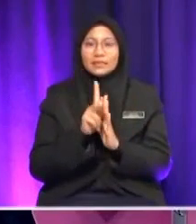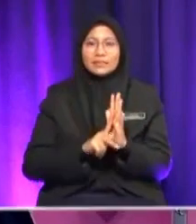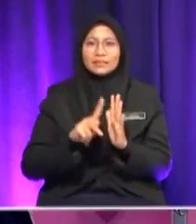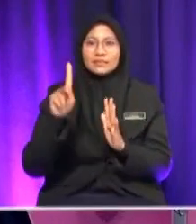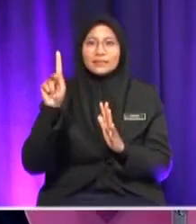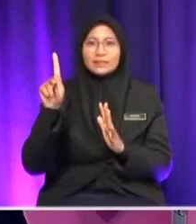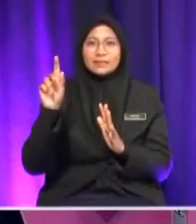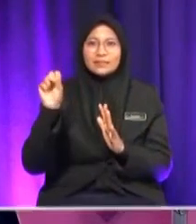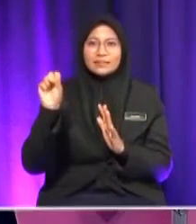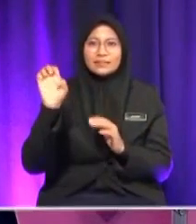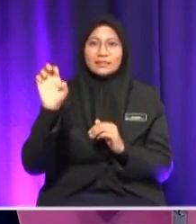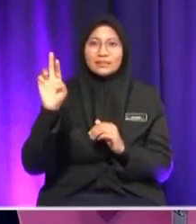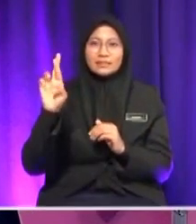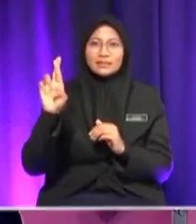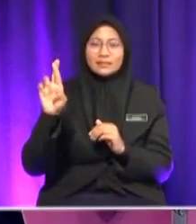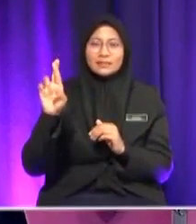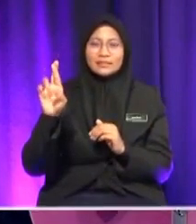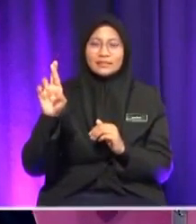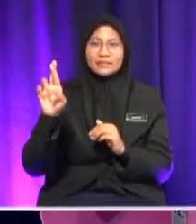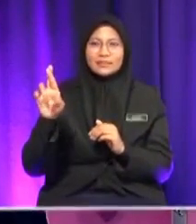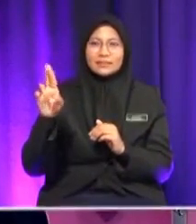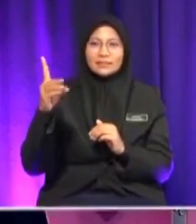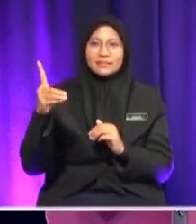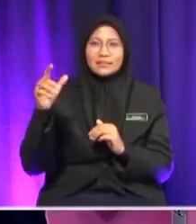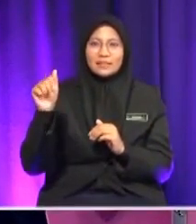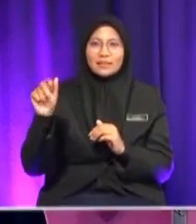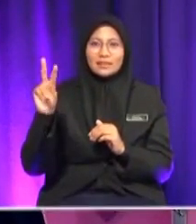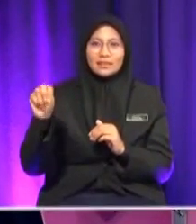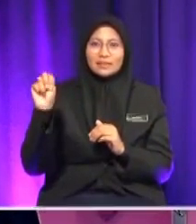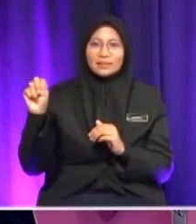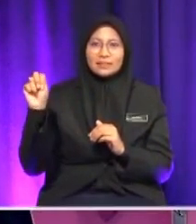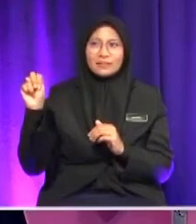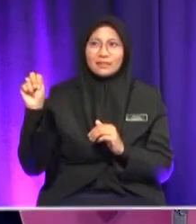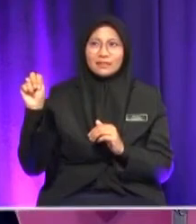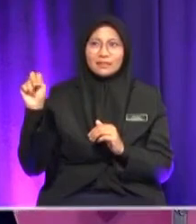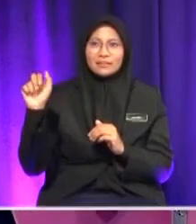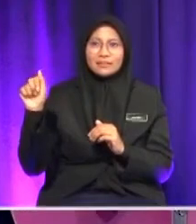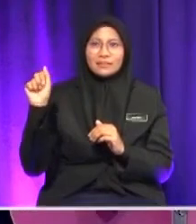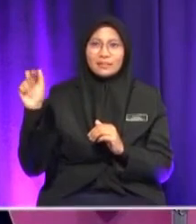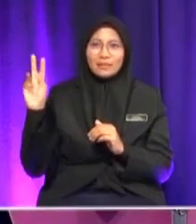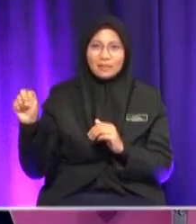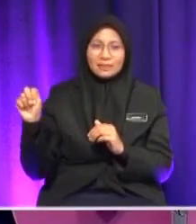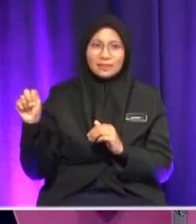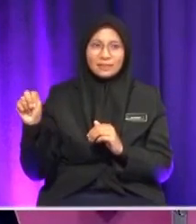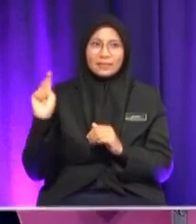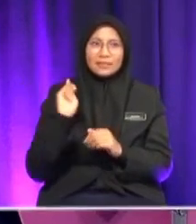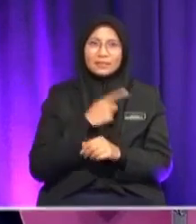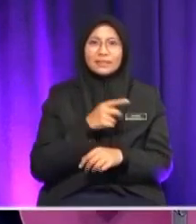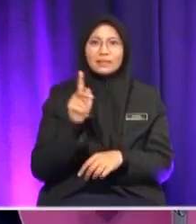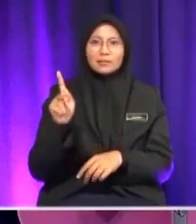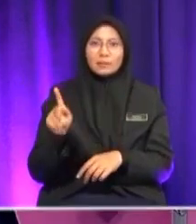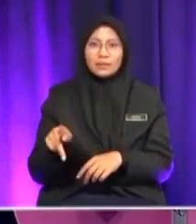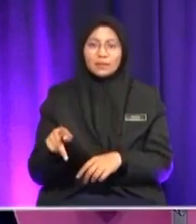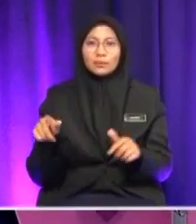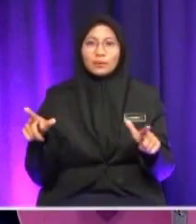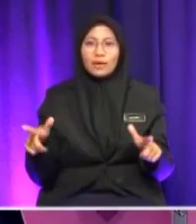merupakan salah satu nilai yang sangat-sangat penting apabila kita bercakap tentang pengurusan kewangan. Kita perlu